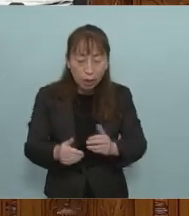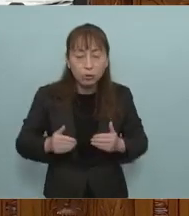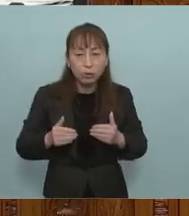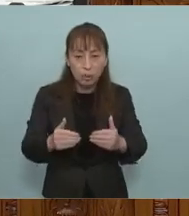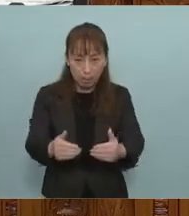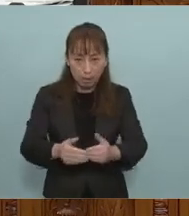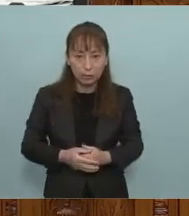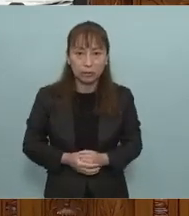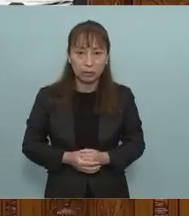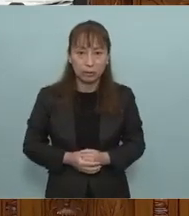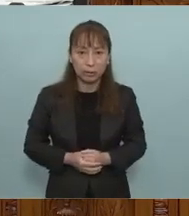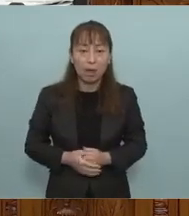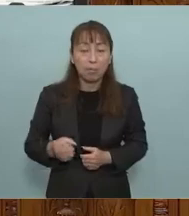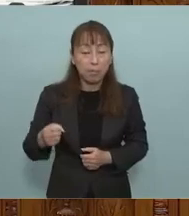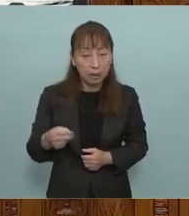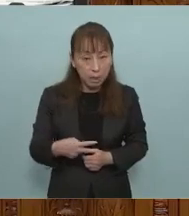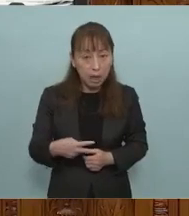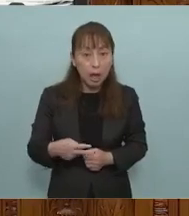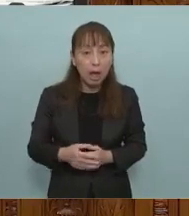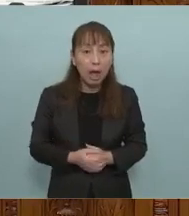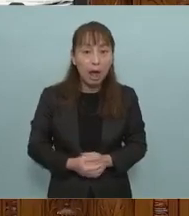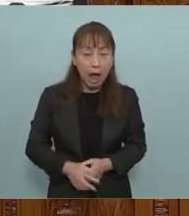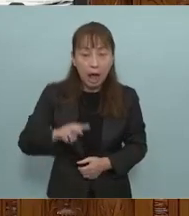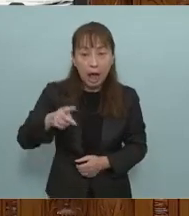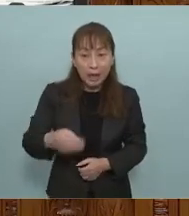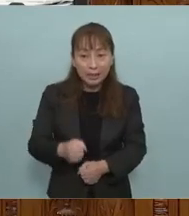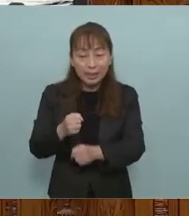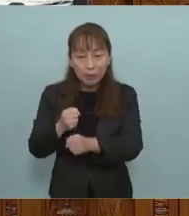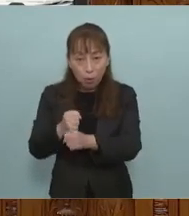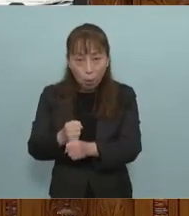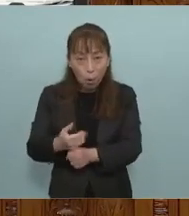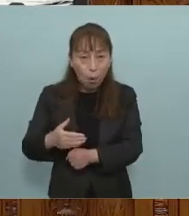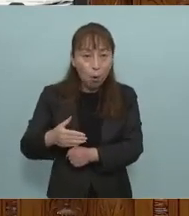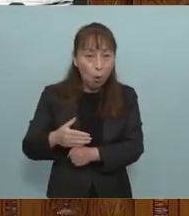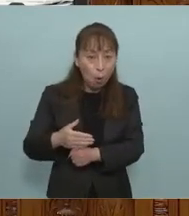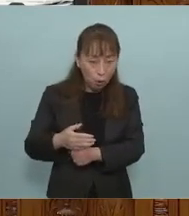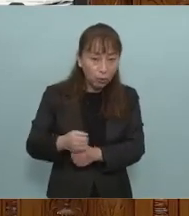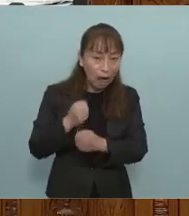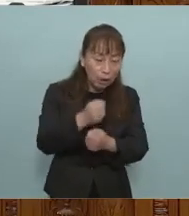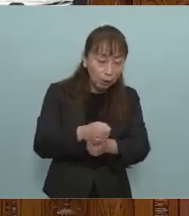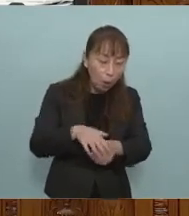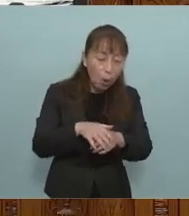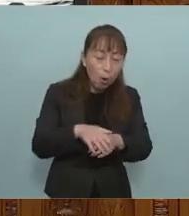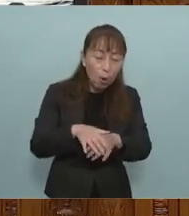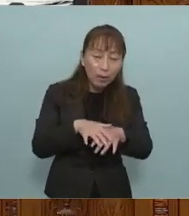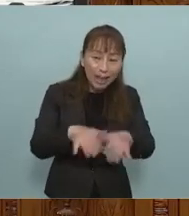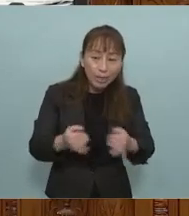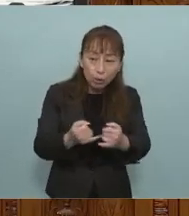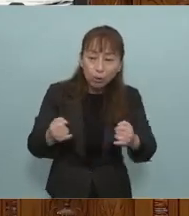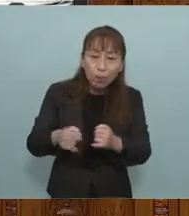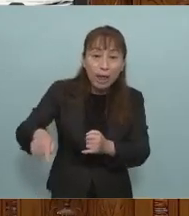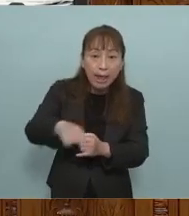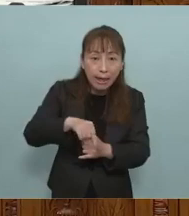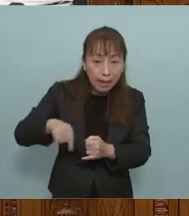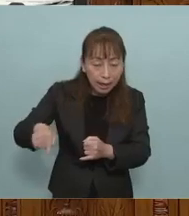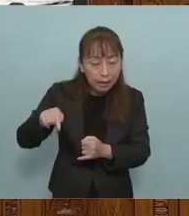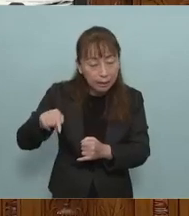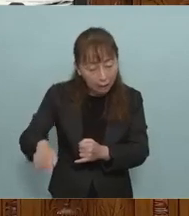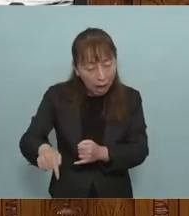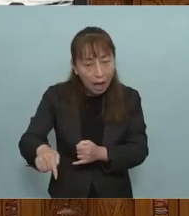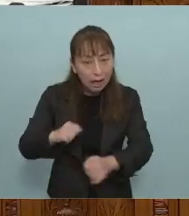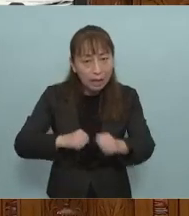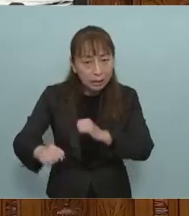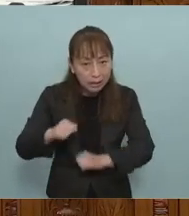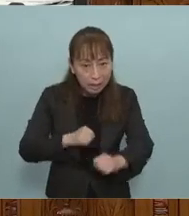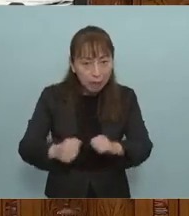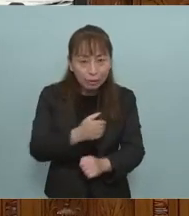ります。また、理工、農系の女性の皆さんが活躍できる社会を構築してい